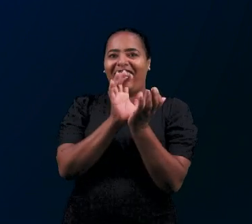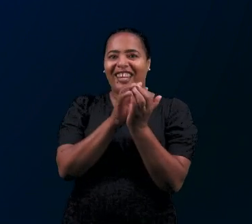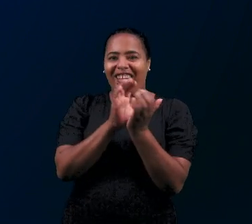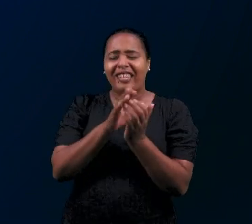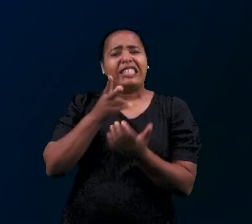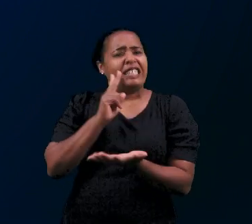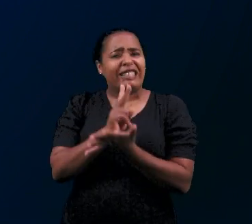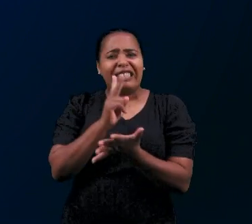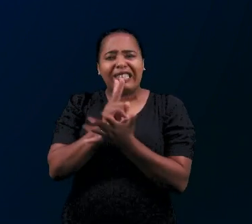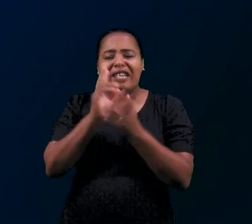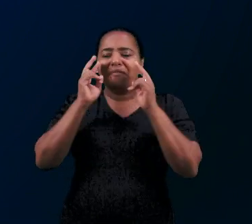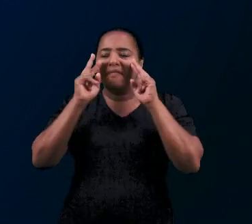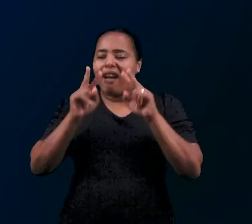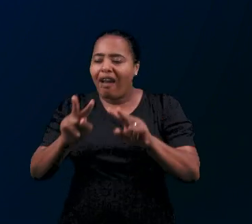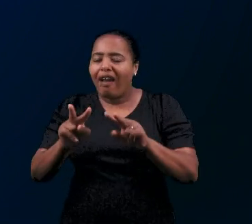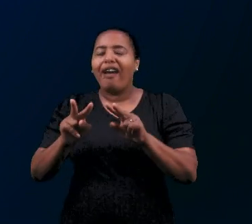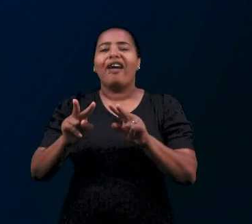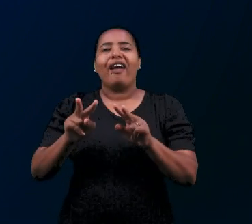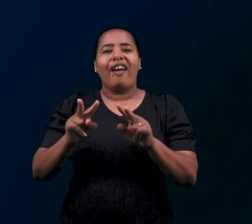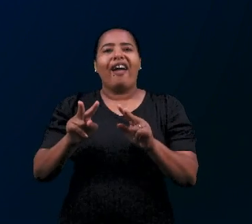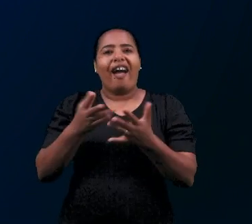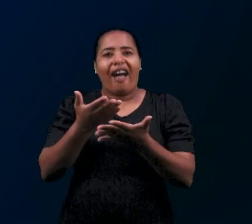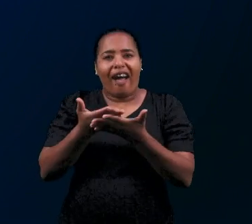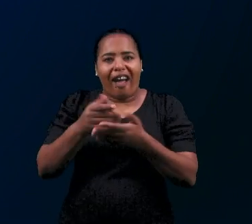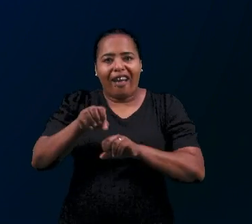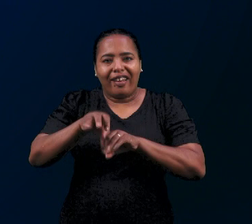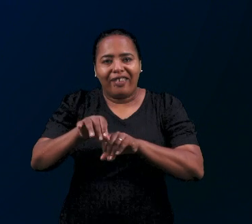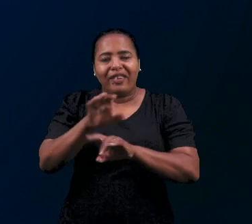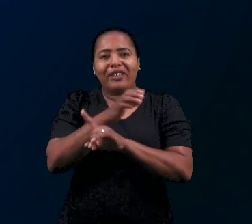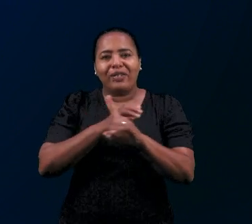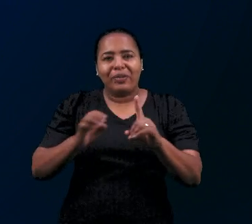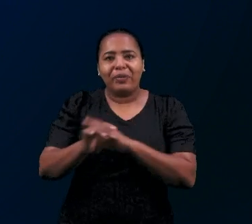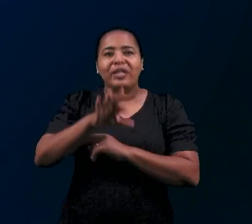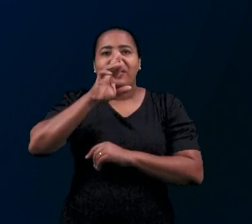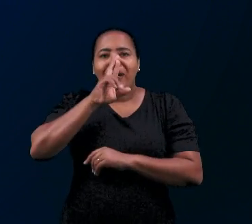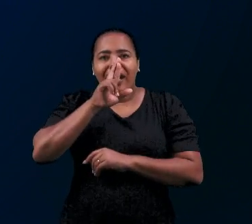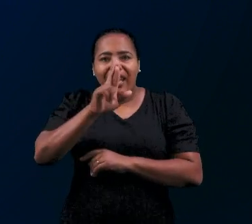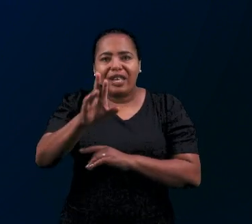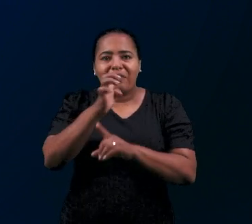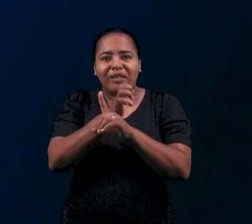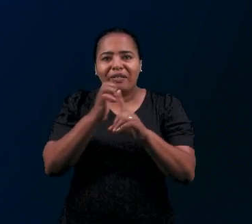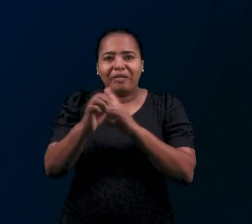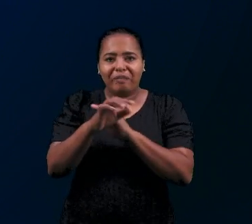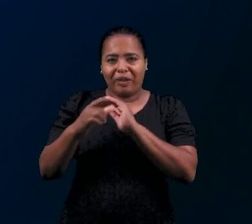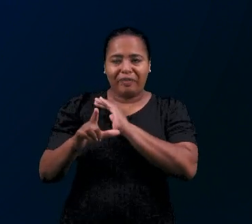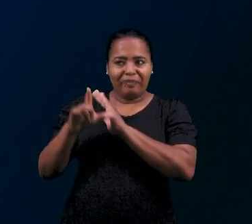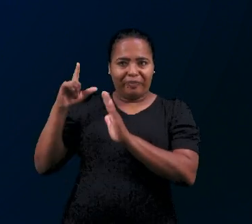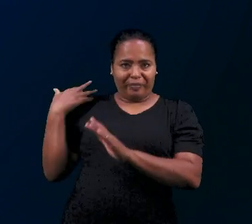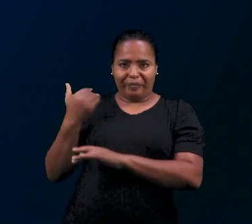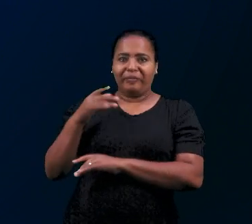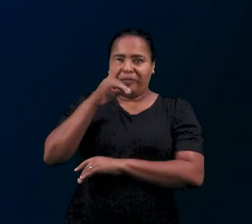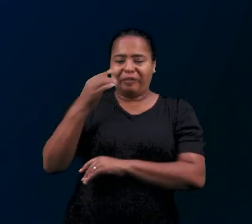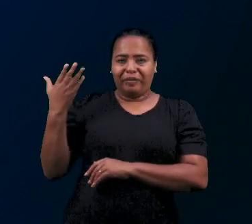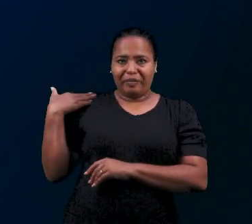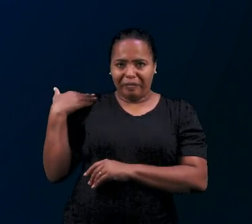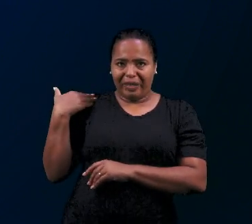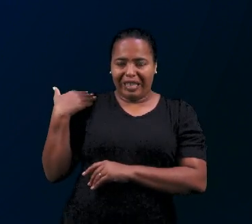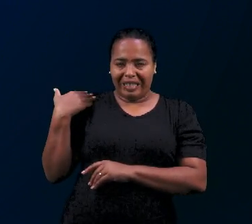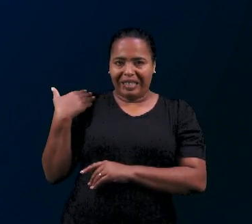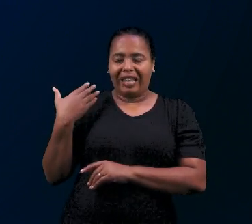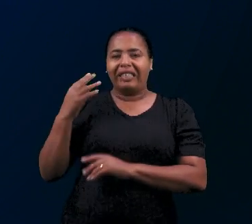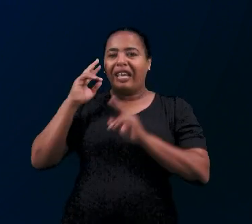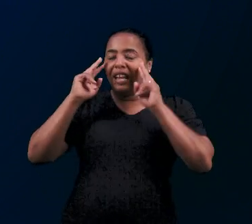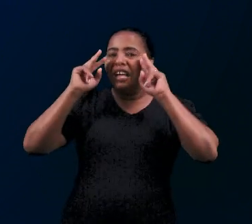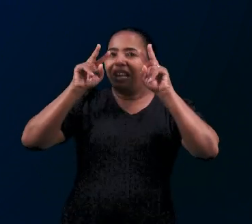cultes. Et voici une phrase d'une réponse à une question à l'école publique précédente et sa participation en regardant ici participer à l'école